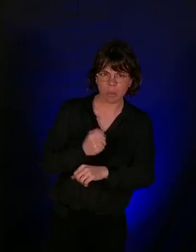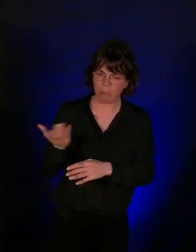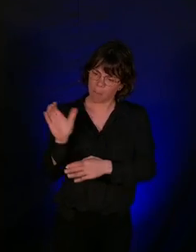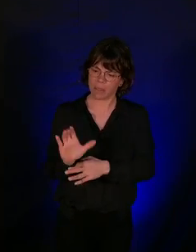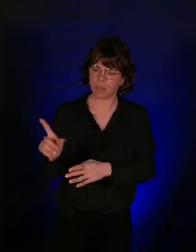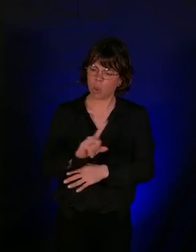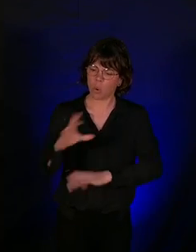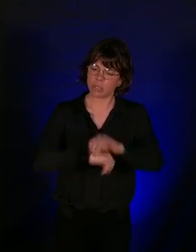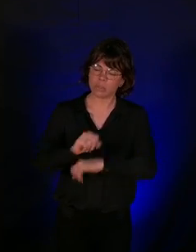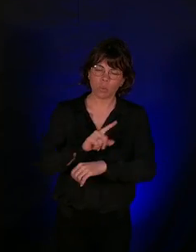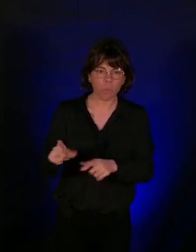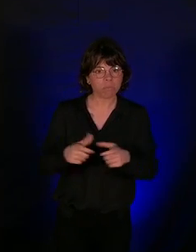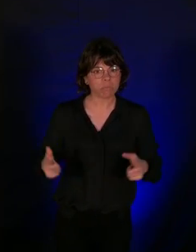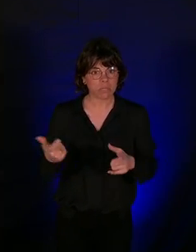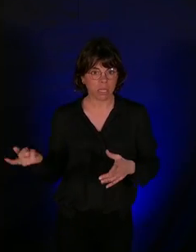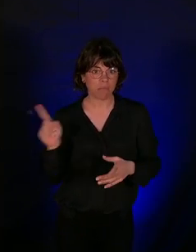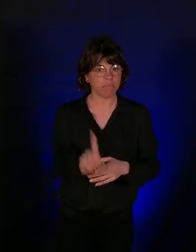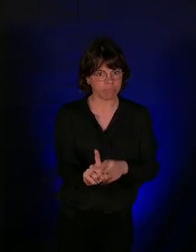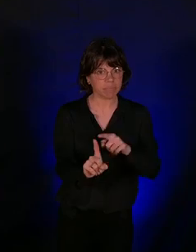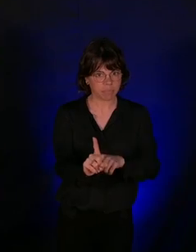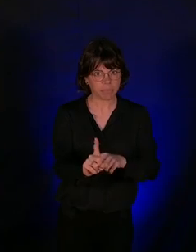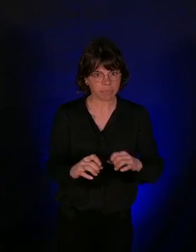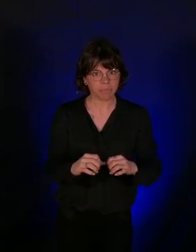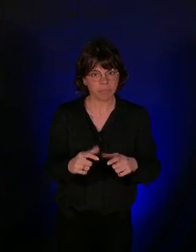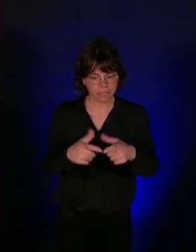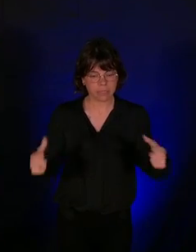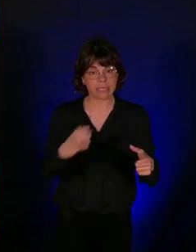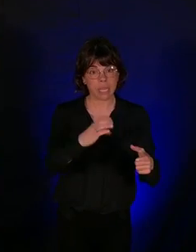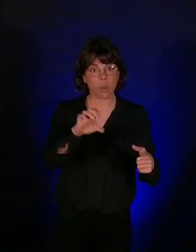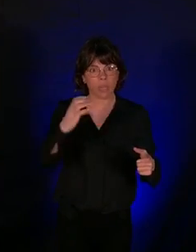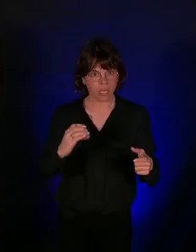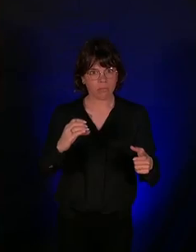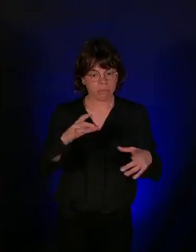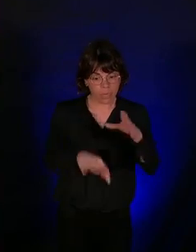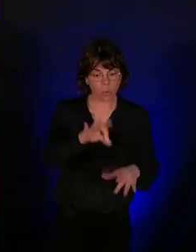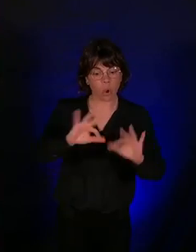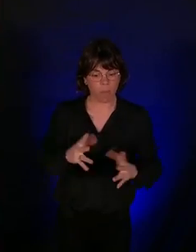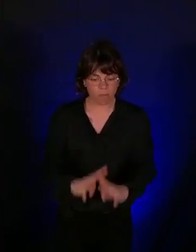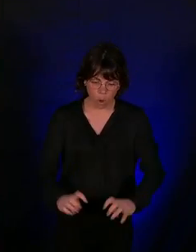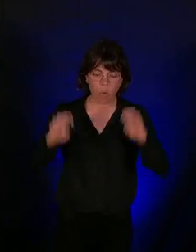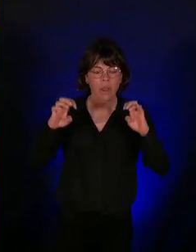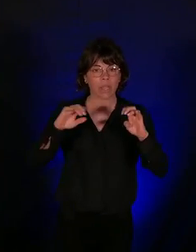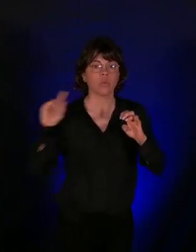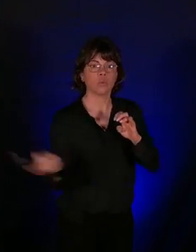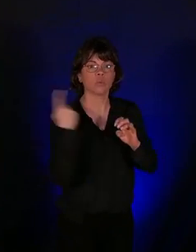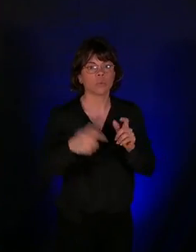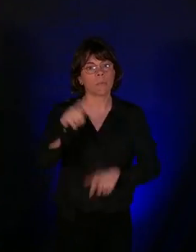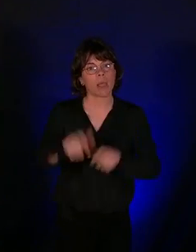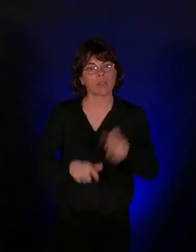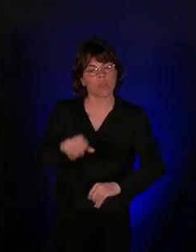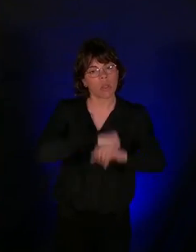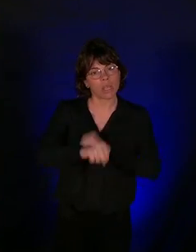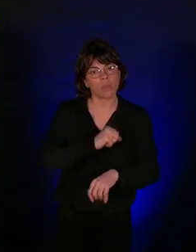celle-ci lorsqu'ils siègeent dans celle-ci ils sont élus par le Congrès par l'ensemble des organisations de la